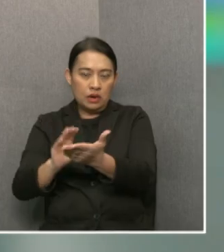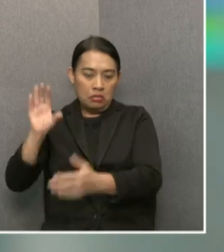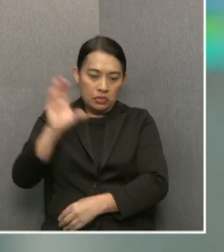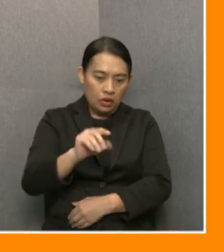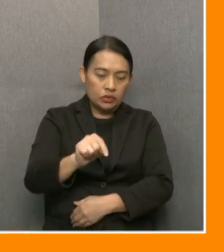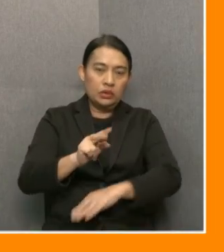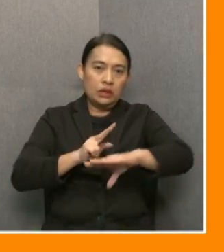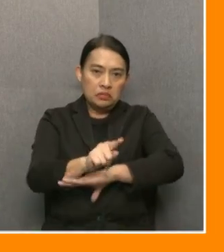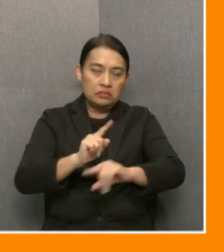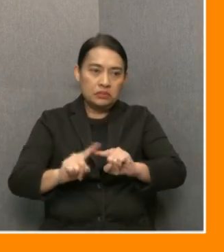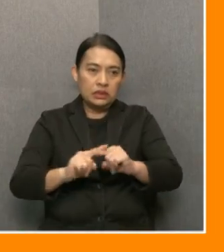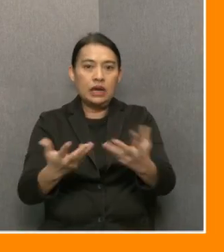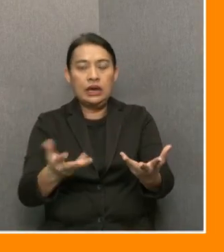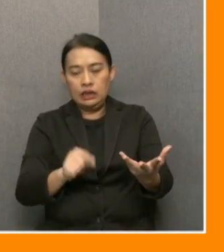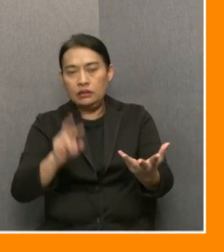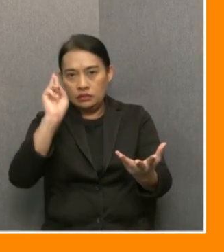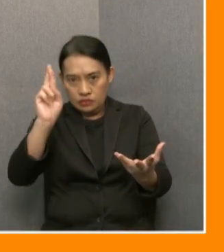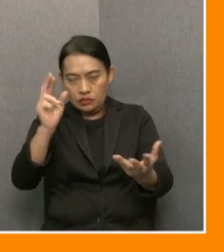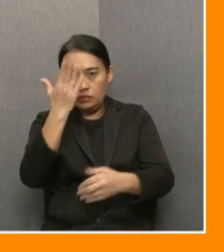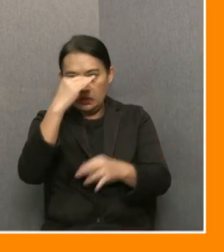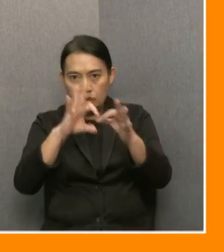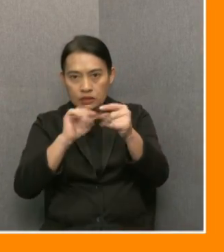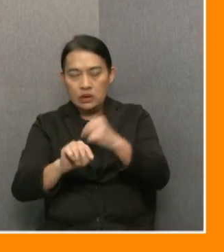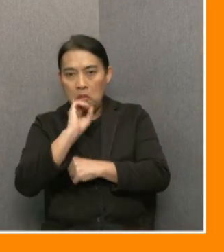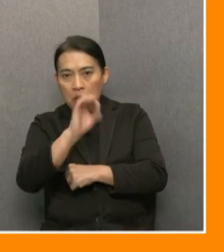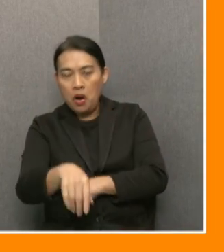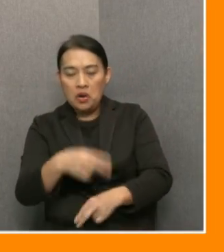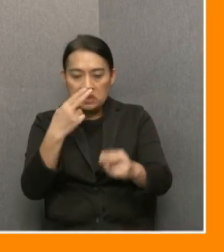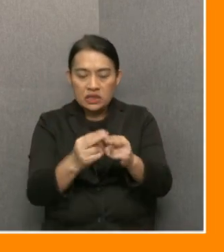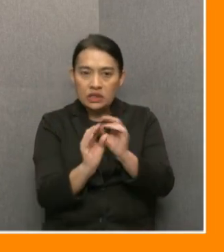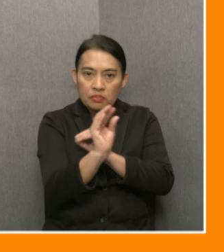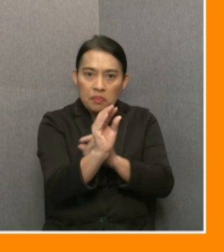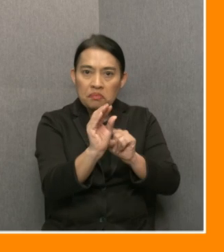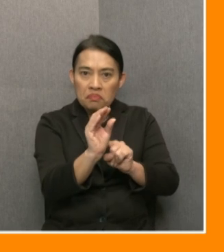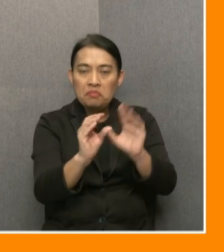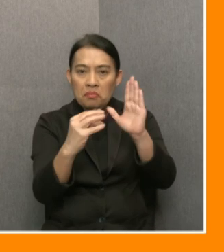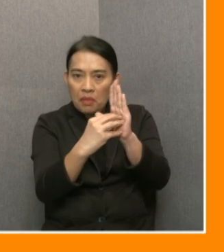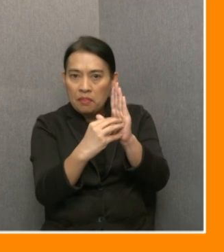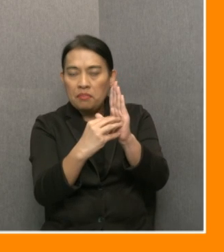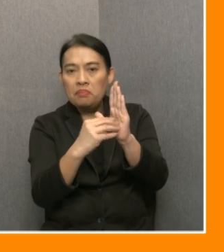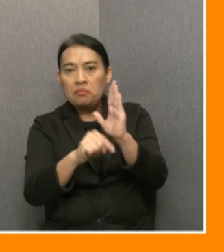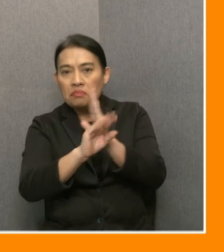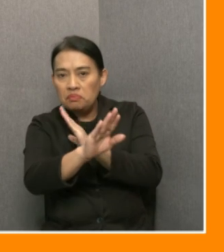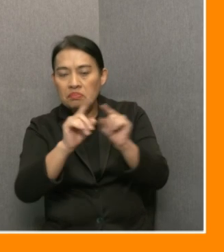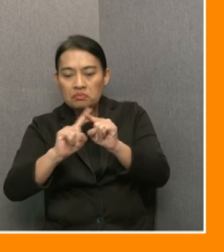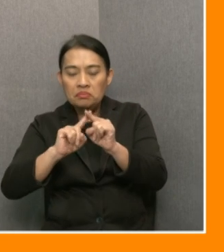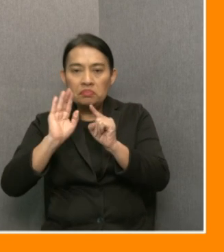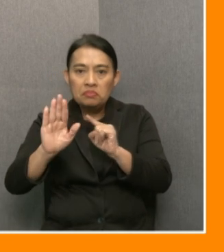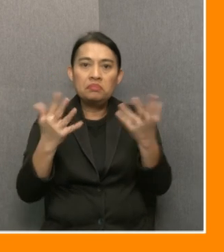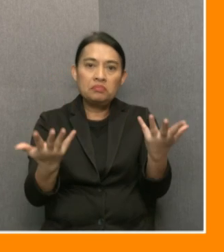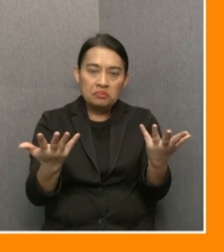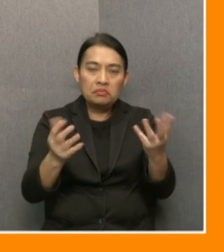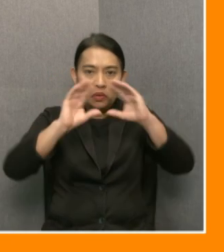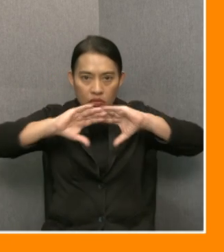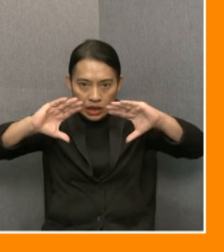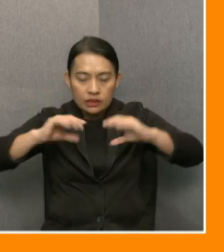กวันนี้ก็เนียนมากๆด้วยนะคะแล้วก็มีการแอบอ้างนะคะใช้โลโก้ไม่ว่าจะเป็นหน่วยงานภาครัฐต่างๆหรือว่าหน่วยงานที่เกี่ยวข้